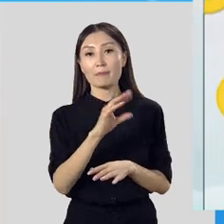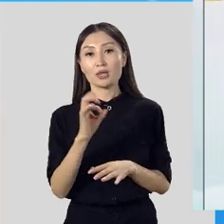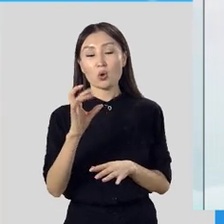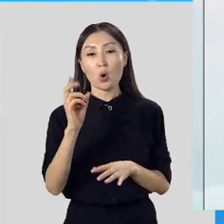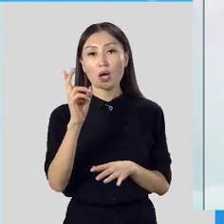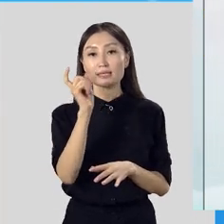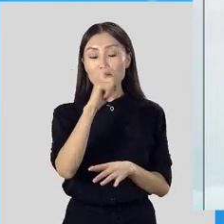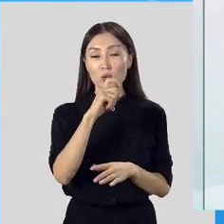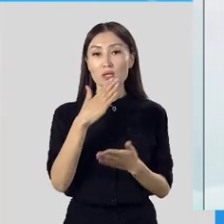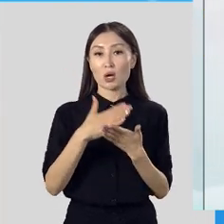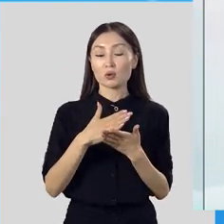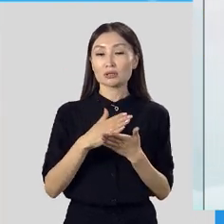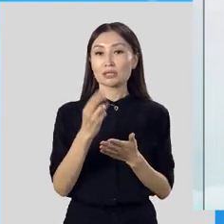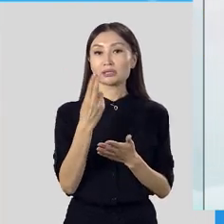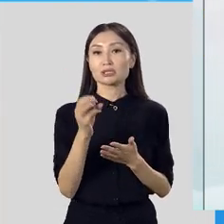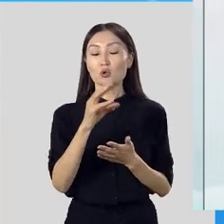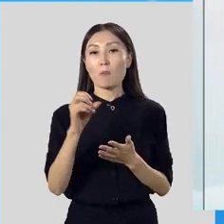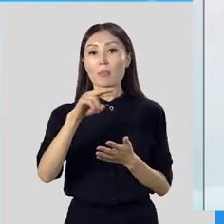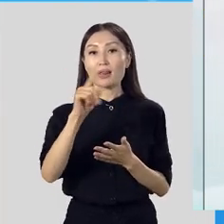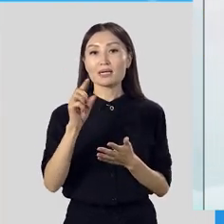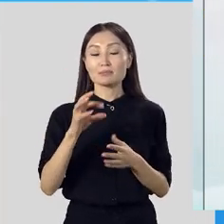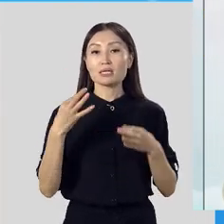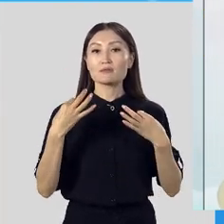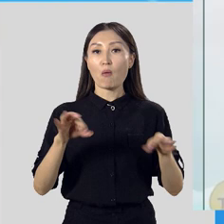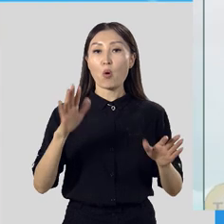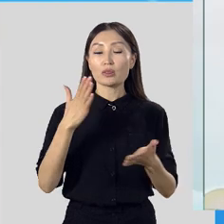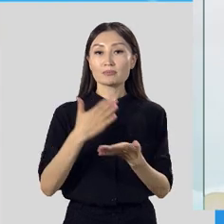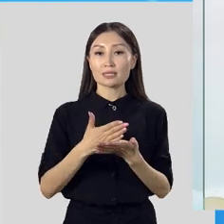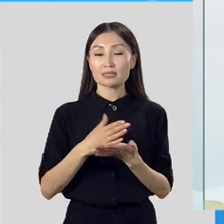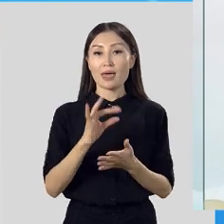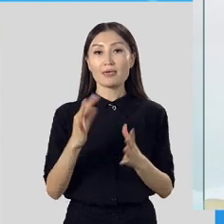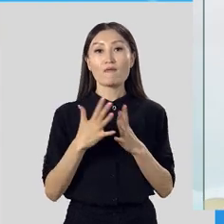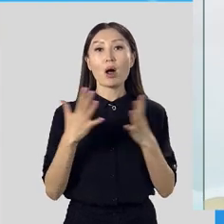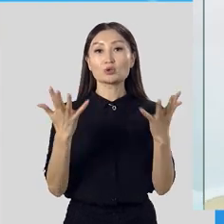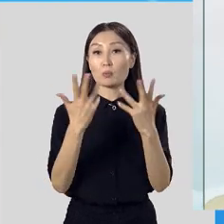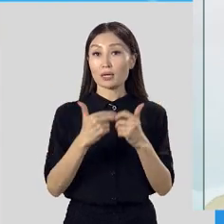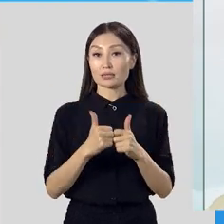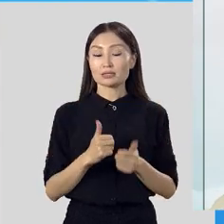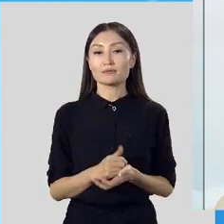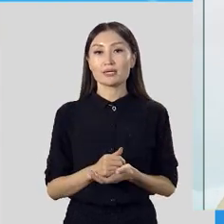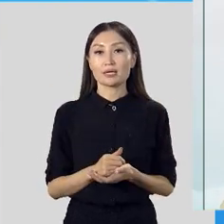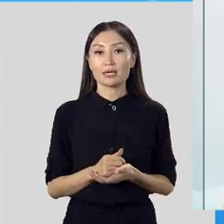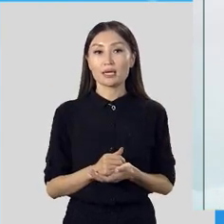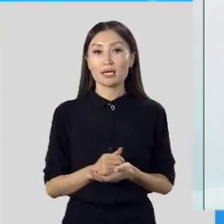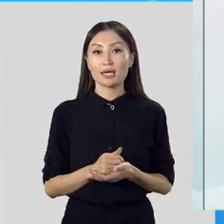аминокислоты находятся в цитоплазме клеток в свободном состоянии и в большом количестве.